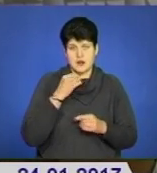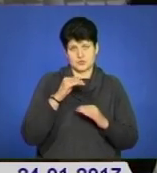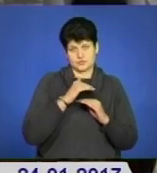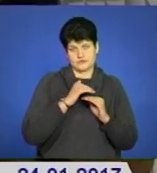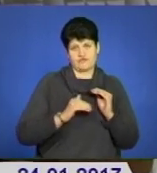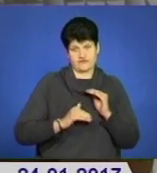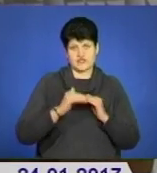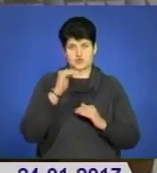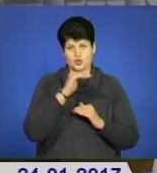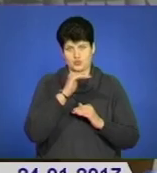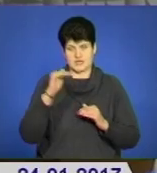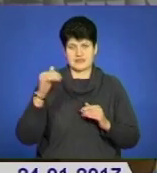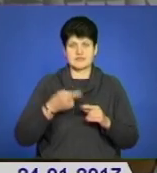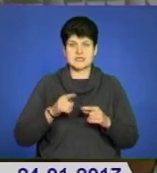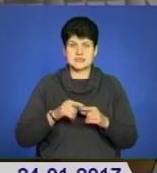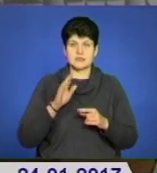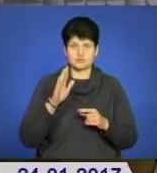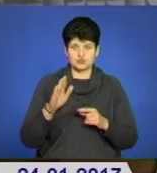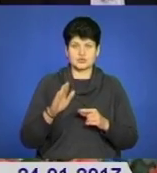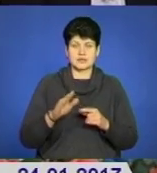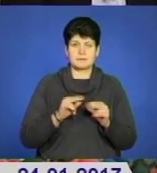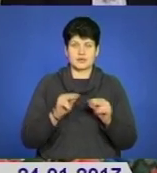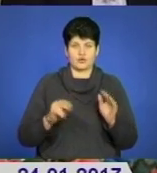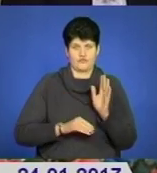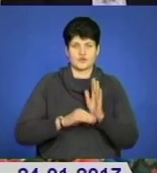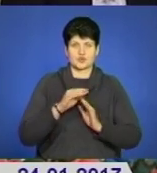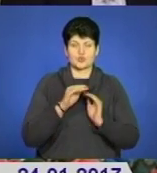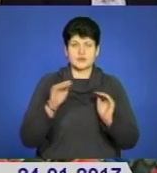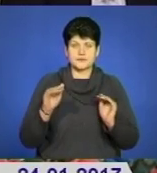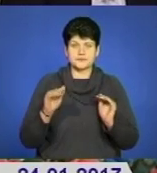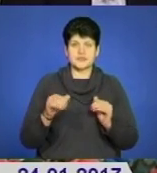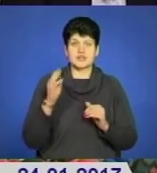буде такий педагог високого рівня. Четверо